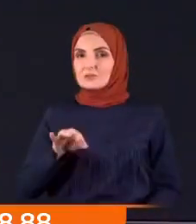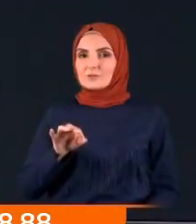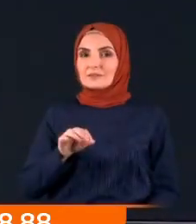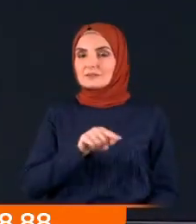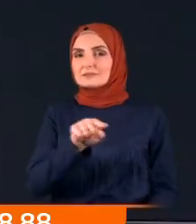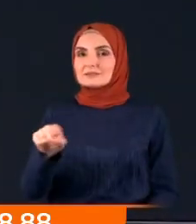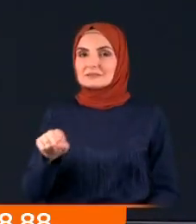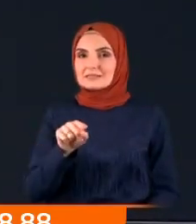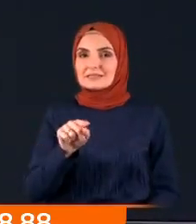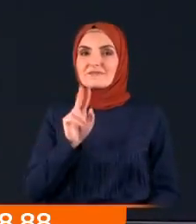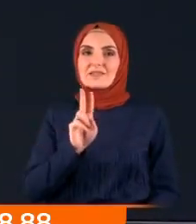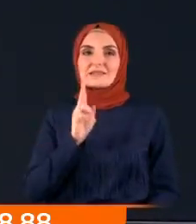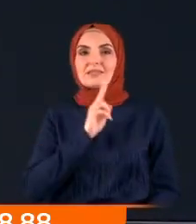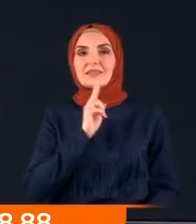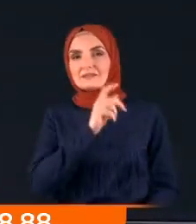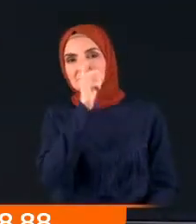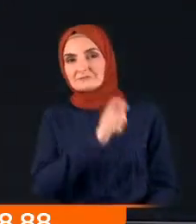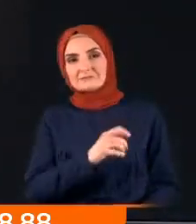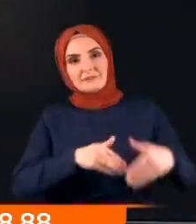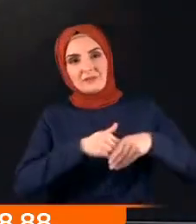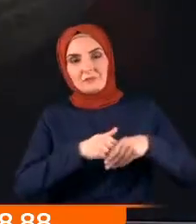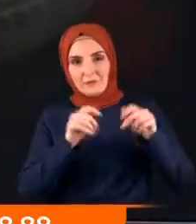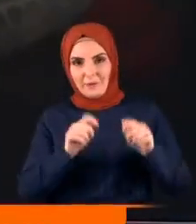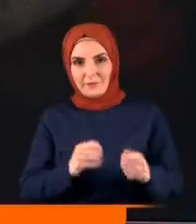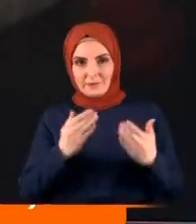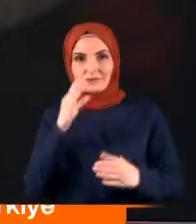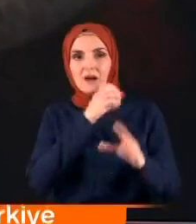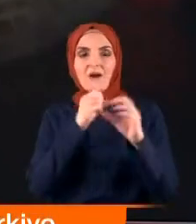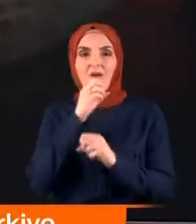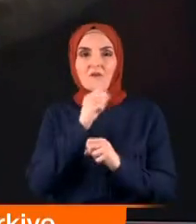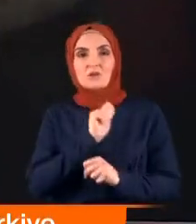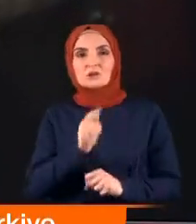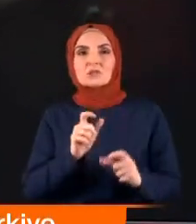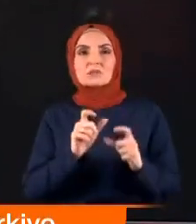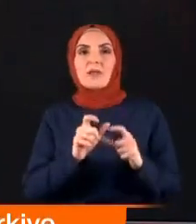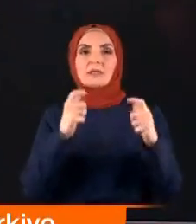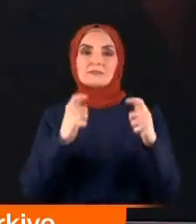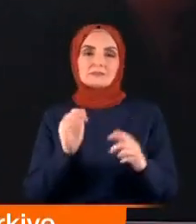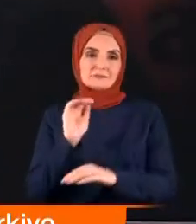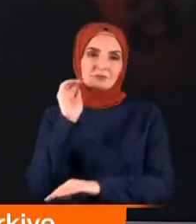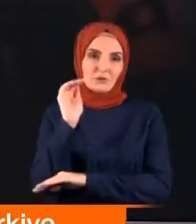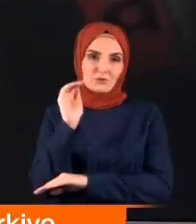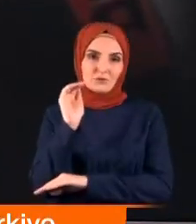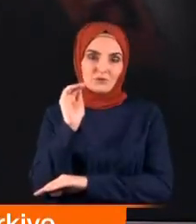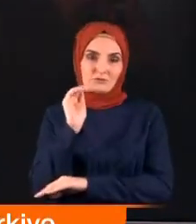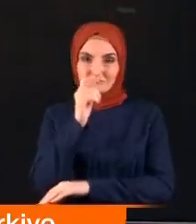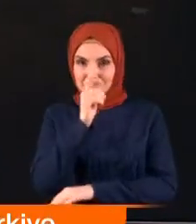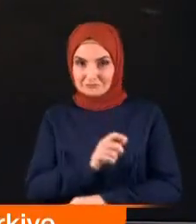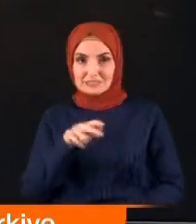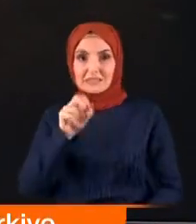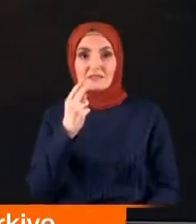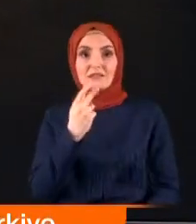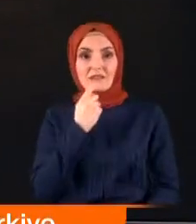Şimdi de sizi Vesile teyze ile tanıştıracağız. Afyonkarahisar Sandıklı ilçesinde yaşayan Vesile Akın 82 yaşında ve o